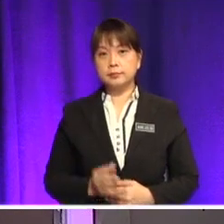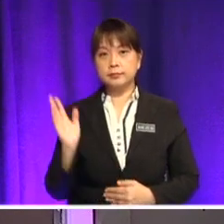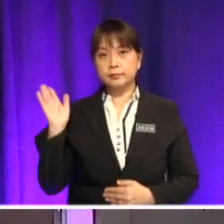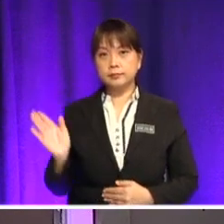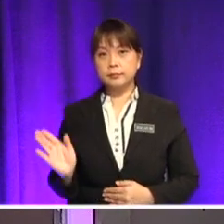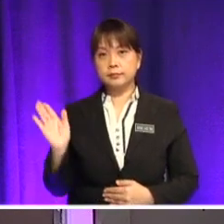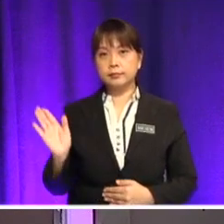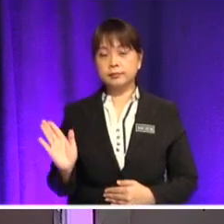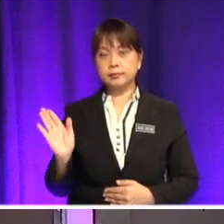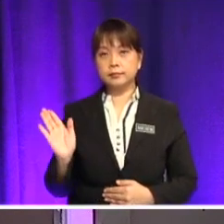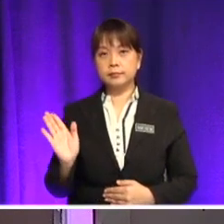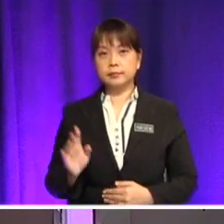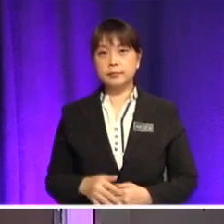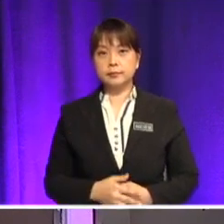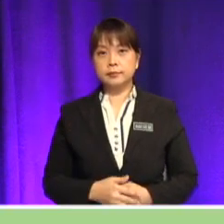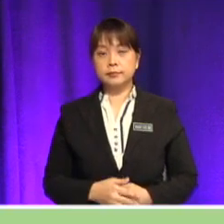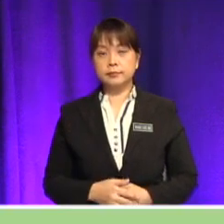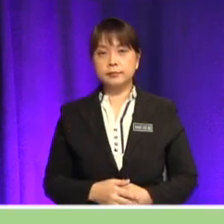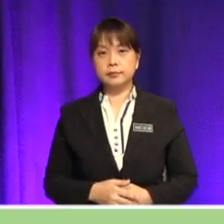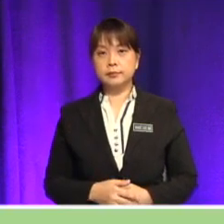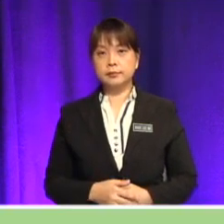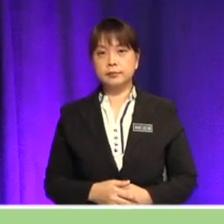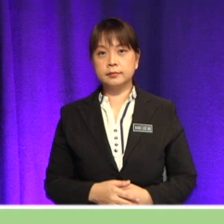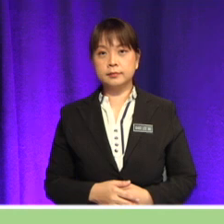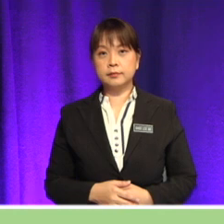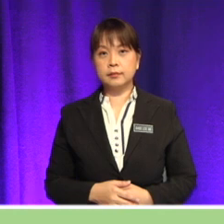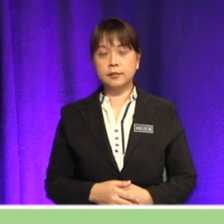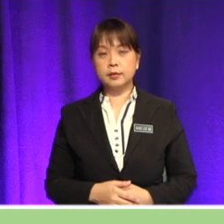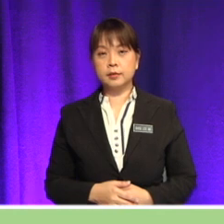lepas anak panah ke atas Letakkan di sini